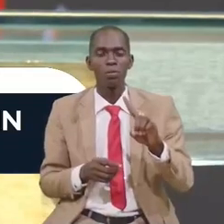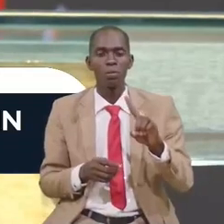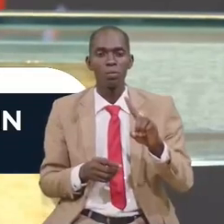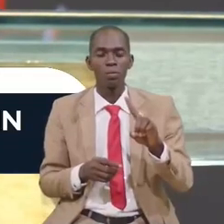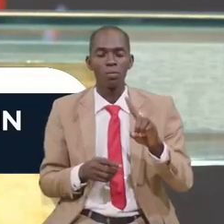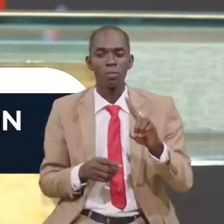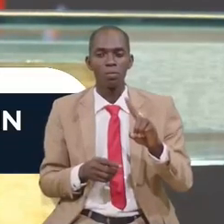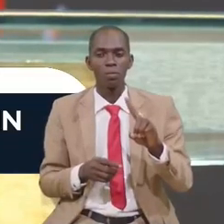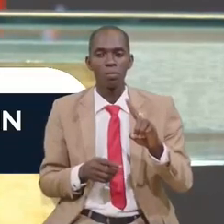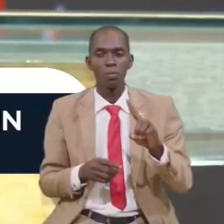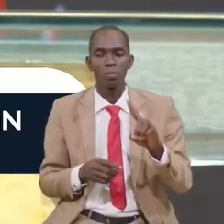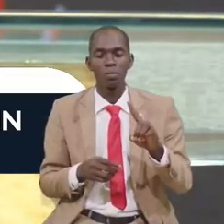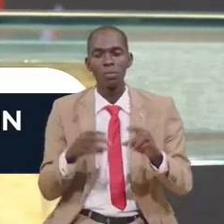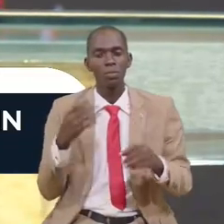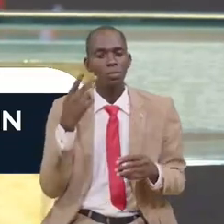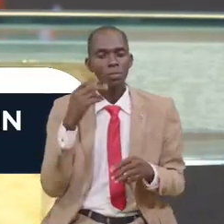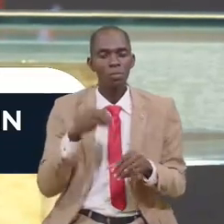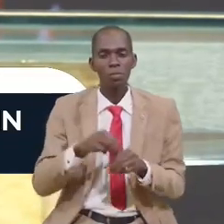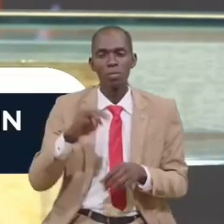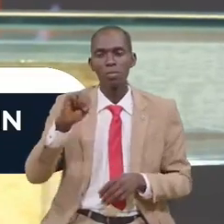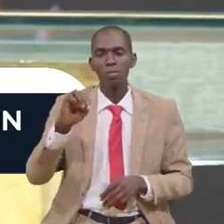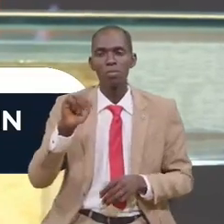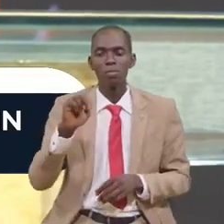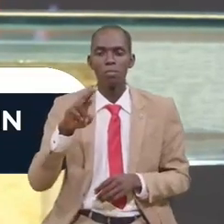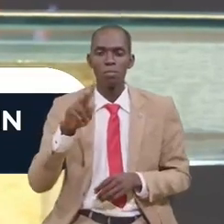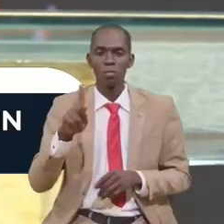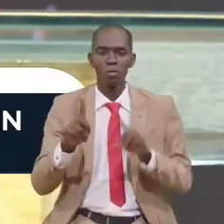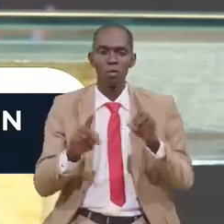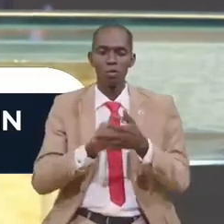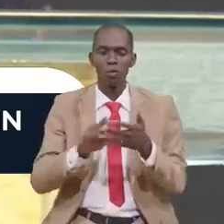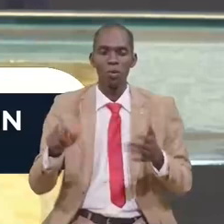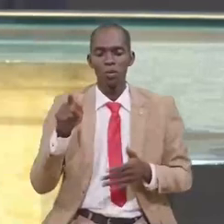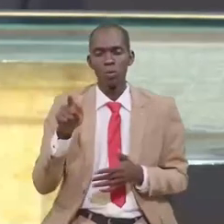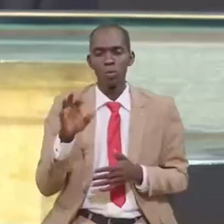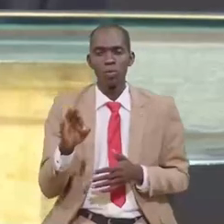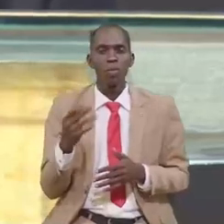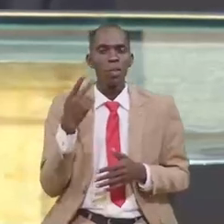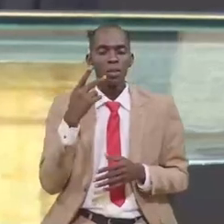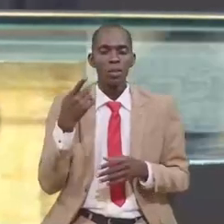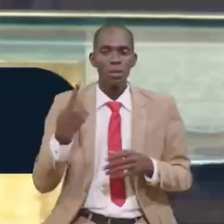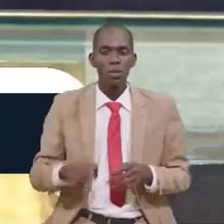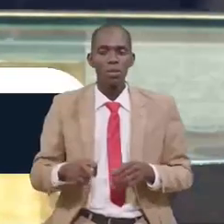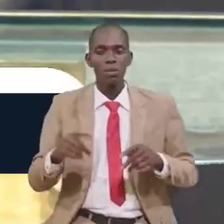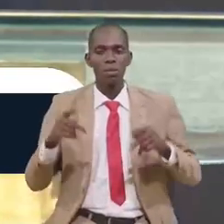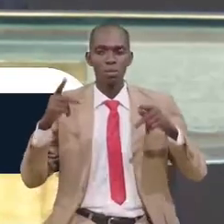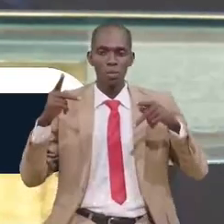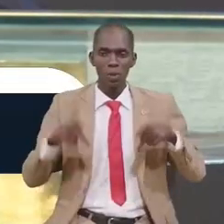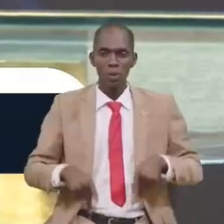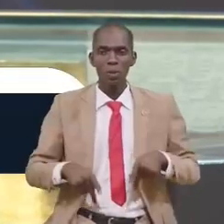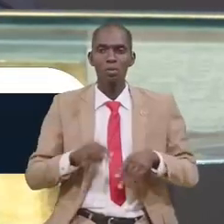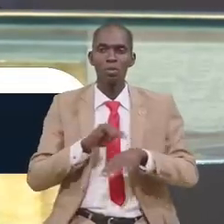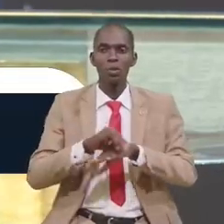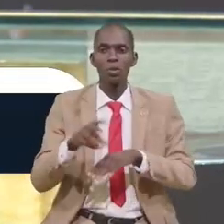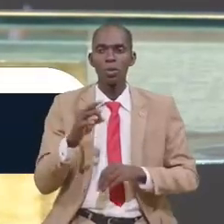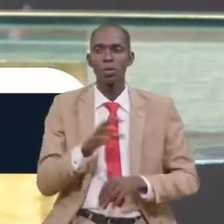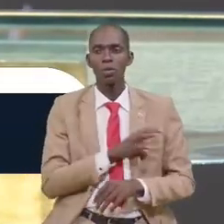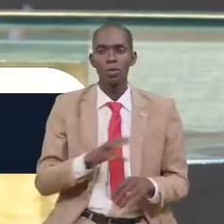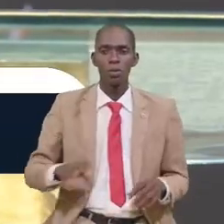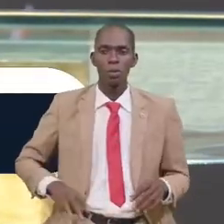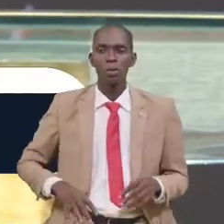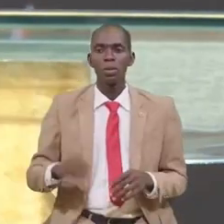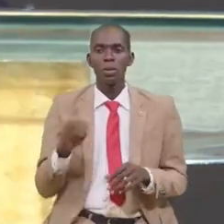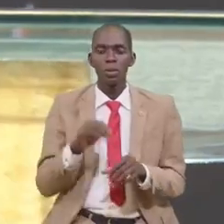du verset 29 au 31. Ici, nous avons le ministère personnel à Christ dans la maison de Pierre.